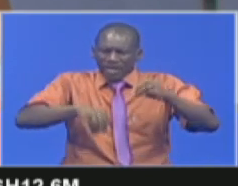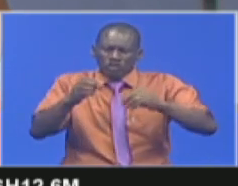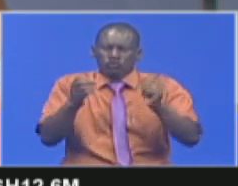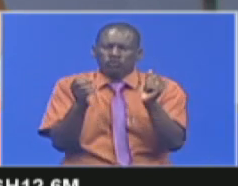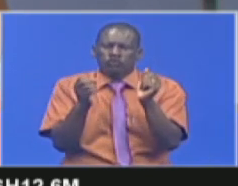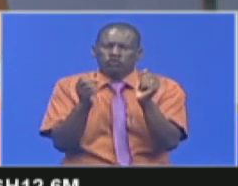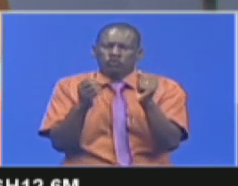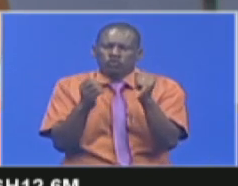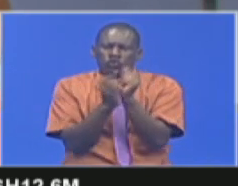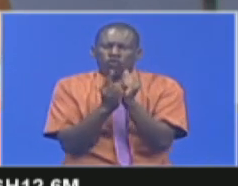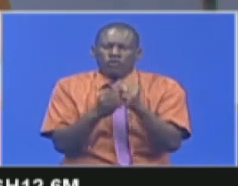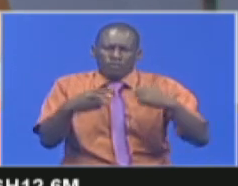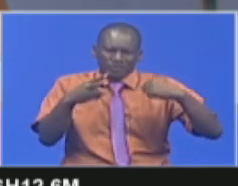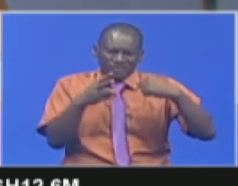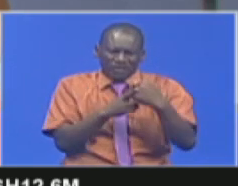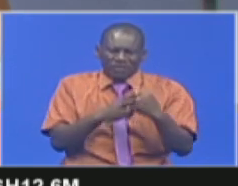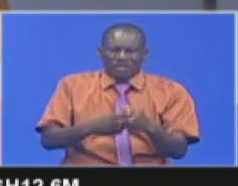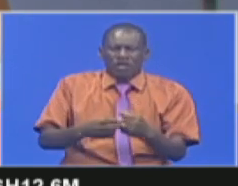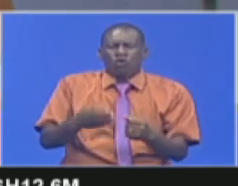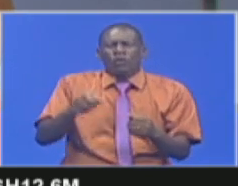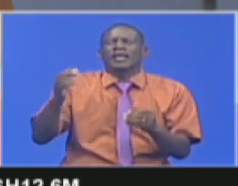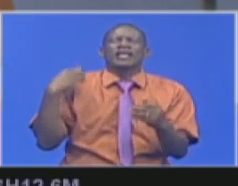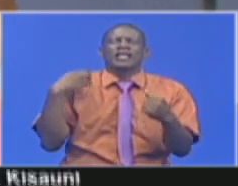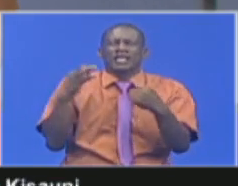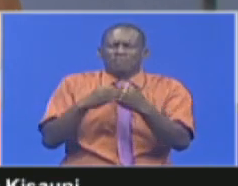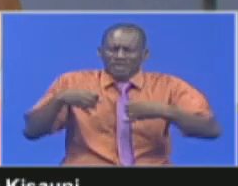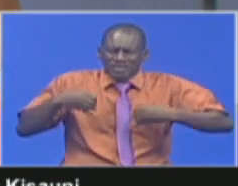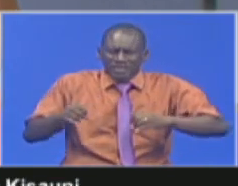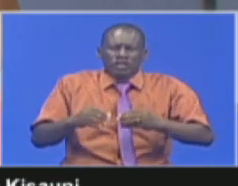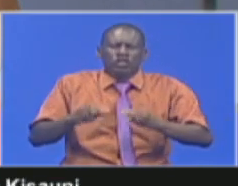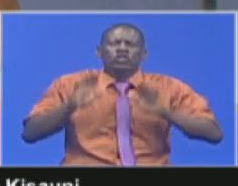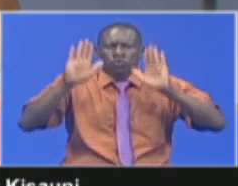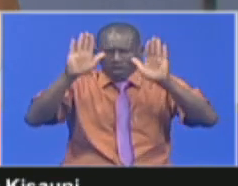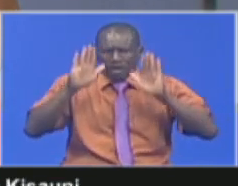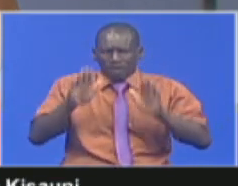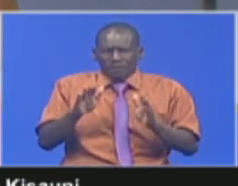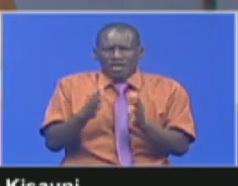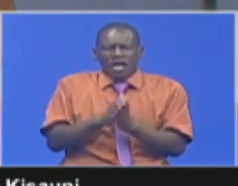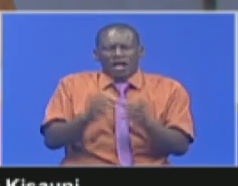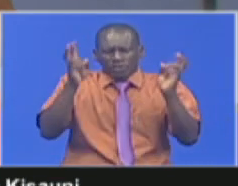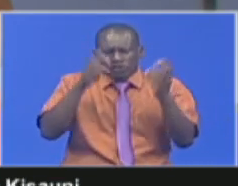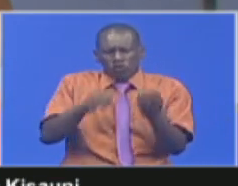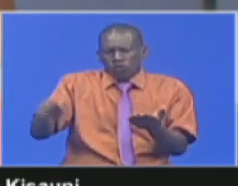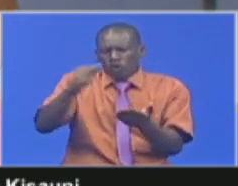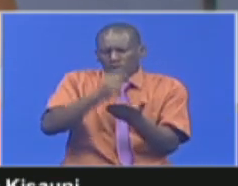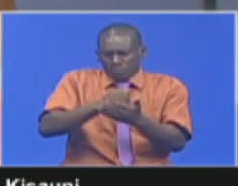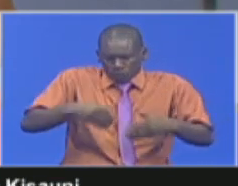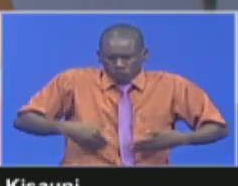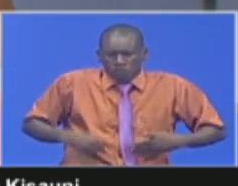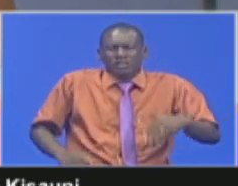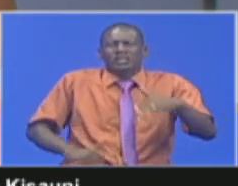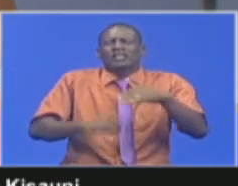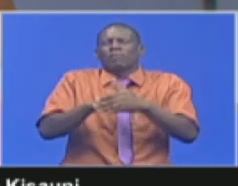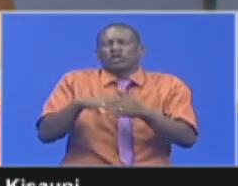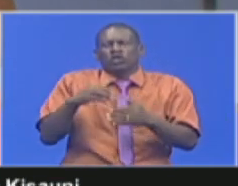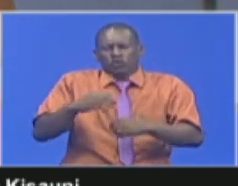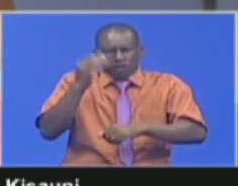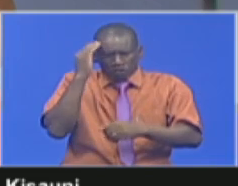7 wamekuwa mtaani humo wakijaribu kunadi sera zao kwa wakaazi, masuala ya ajira kwa vijana, ufadhili wa elimu kwa watoto maskini